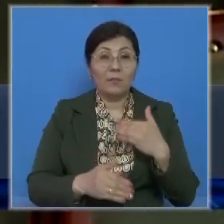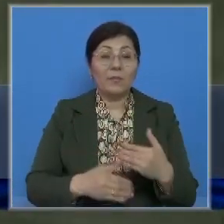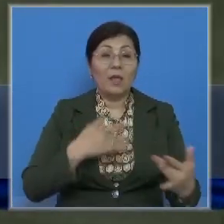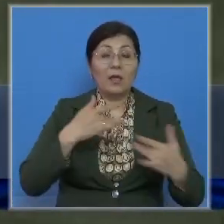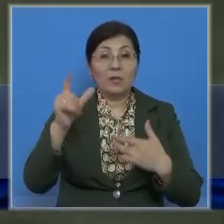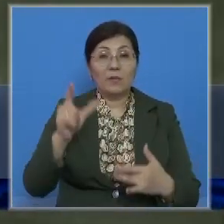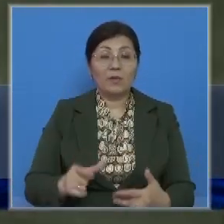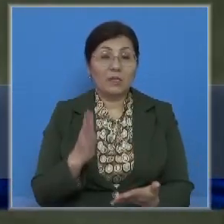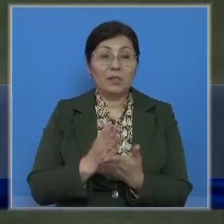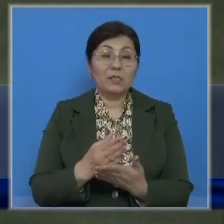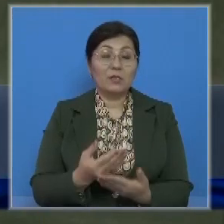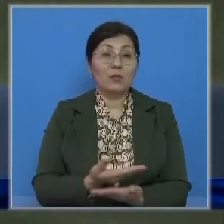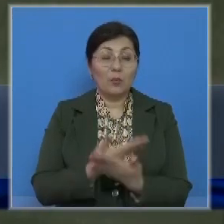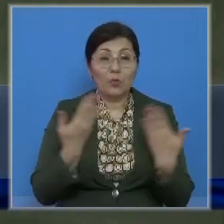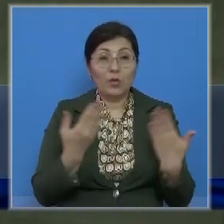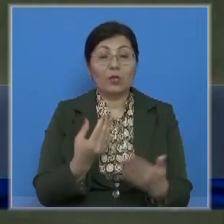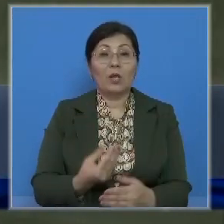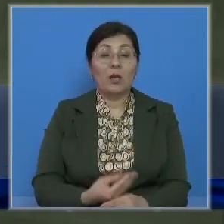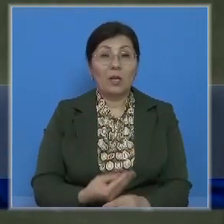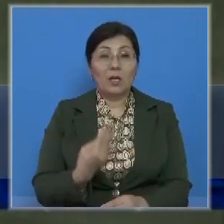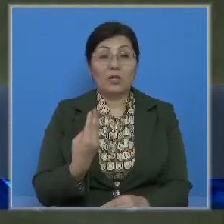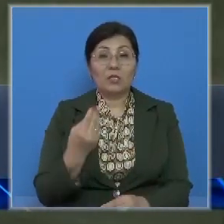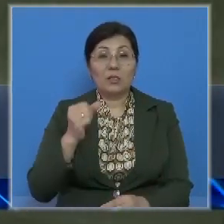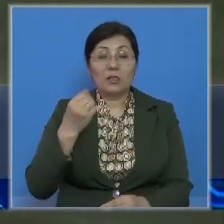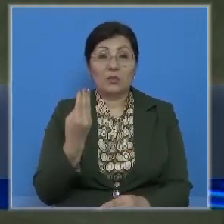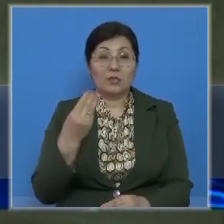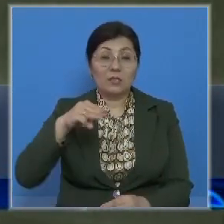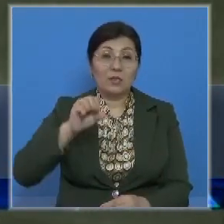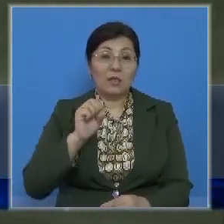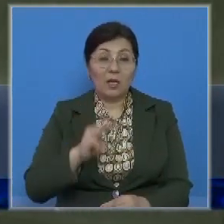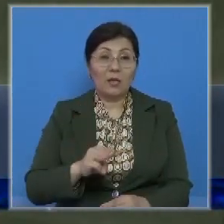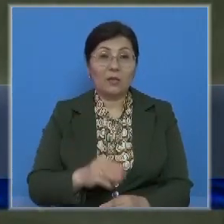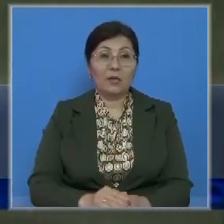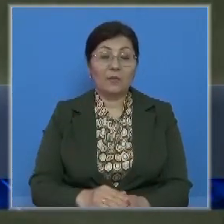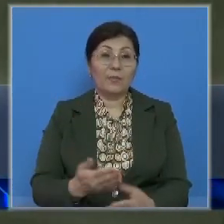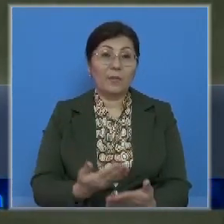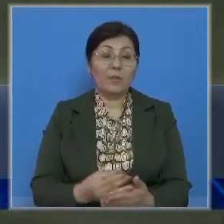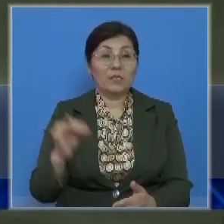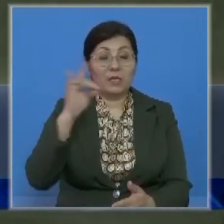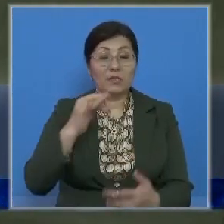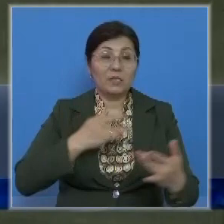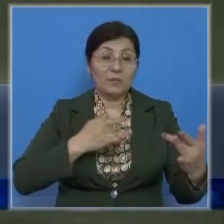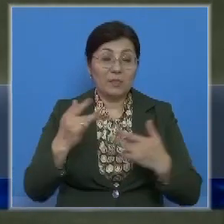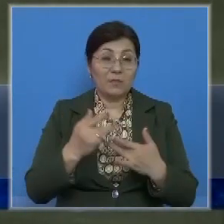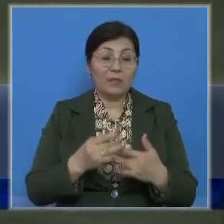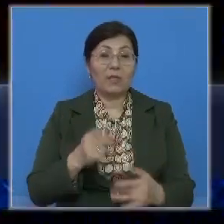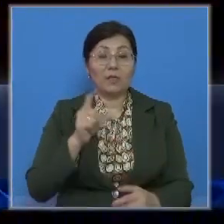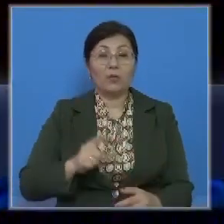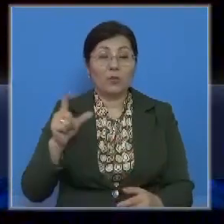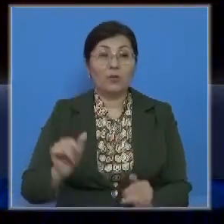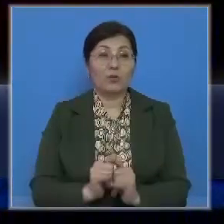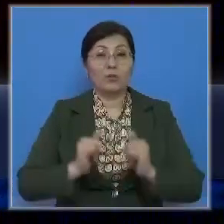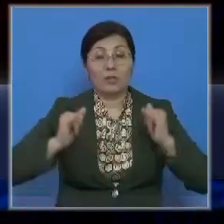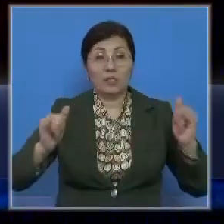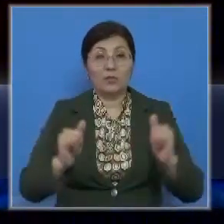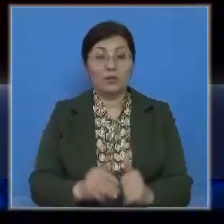Только нет штата. Надеюсь, нас услышат. Ведь спрос есть, как никогда прежде. Интерес к театру у людей растет.